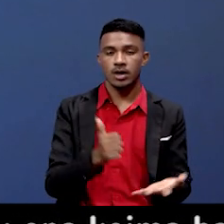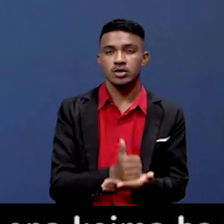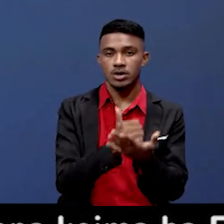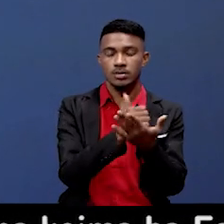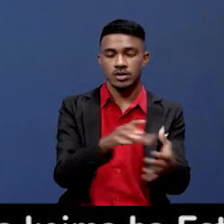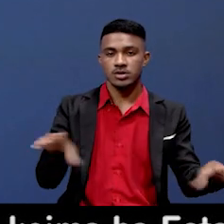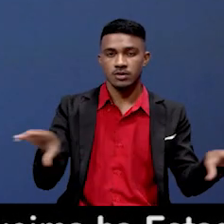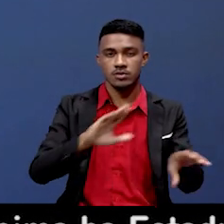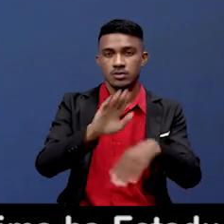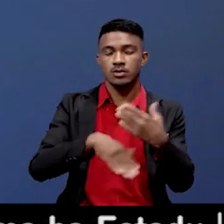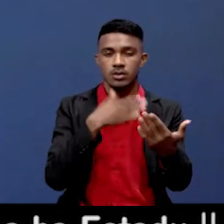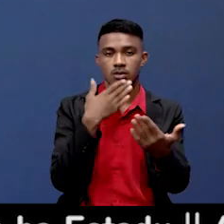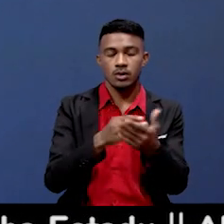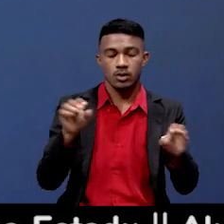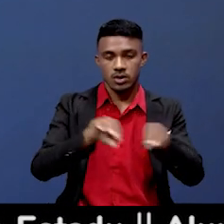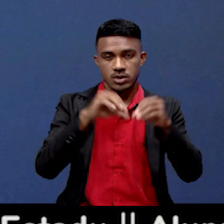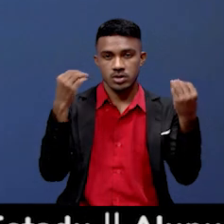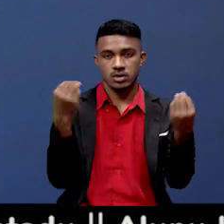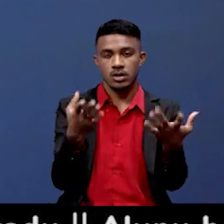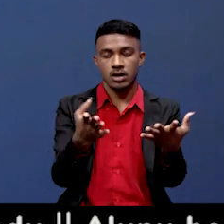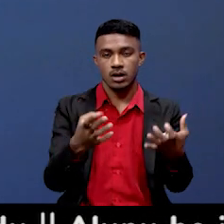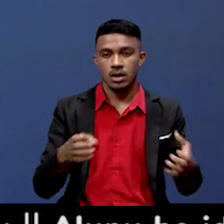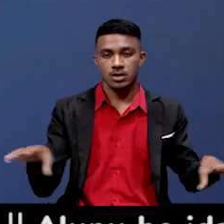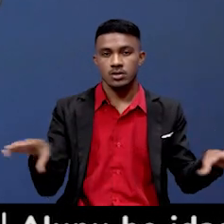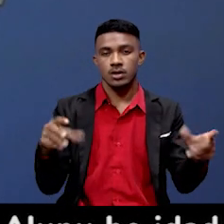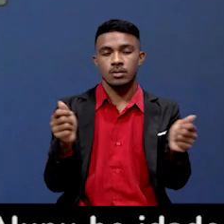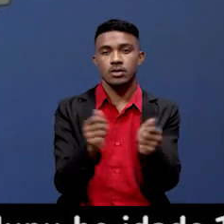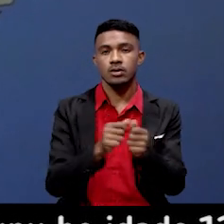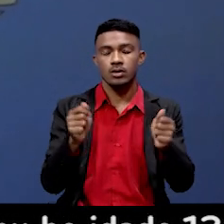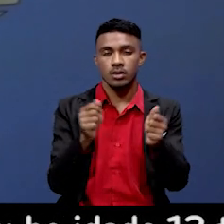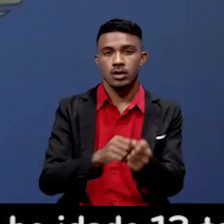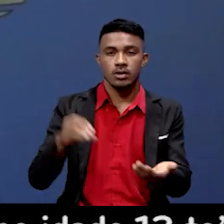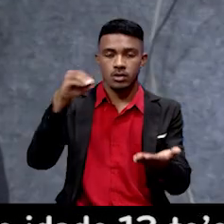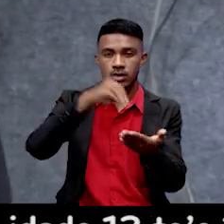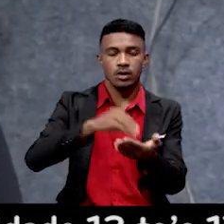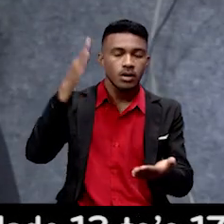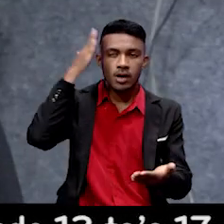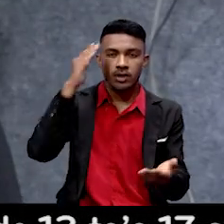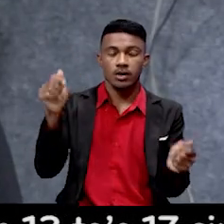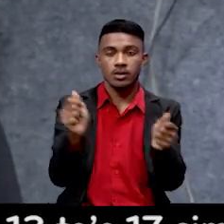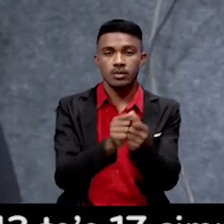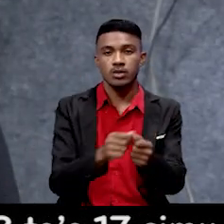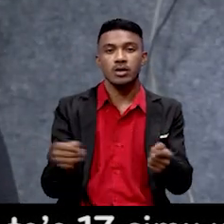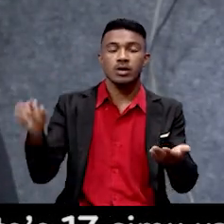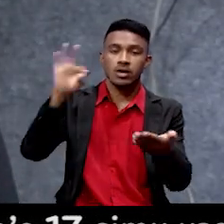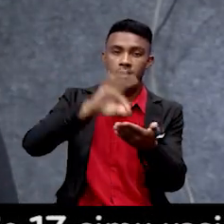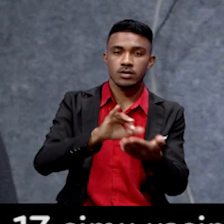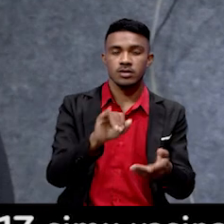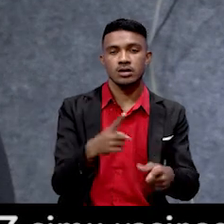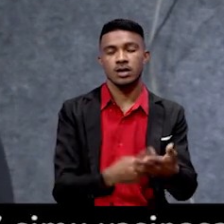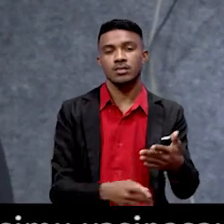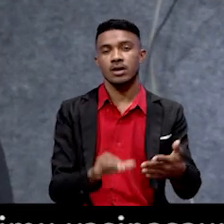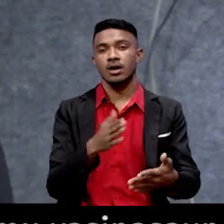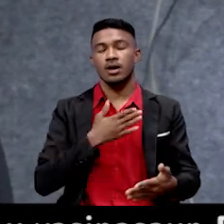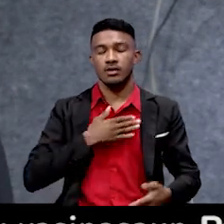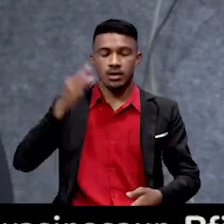instituições ou qualquer organizações de beque hakar cooperar hau lili atu tau hanu hamu tu bele prensa saira maki hanu hanu tambah hawa neng ida